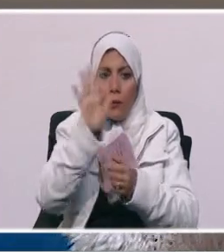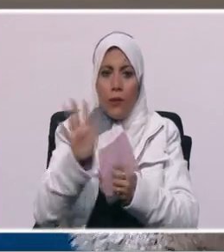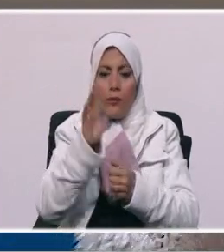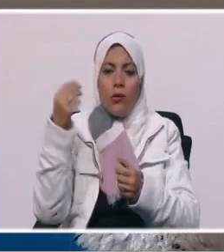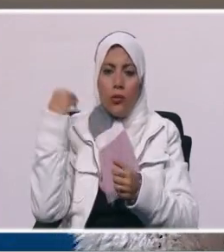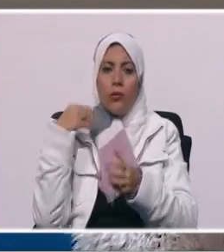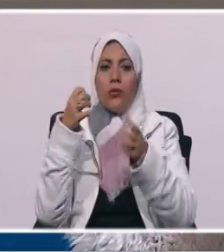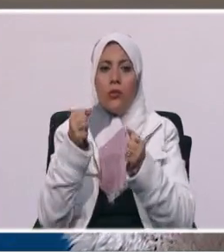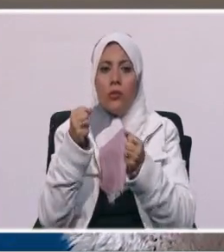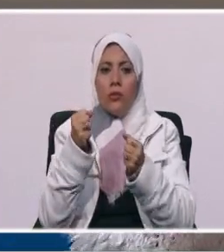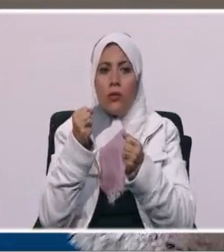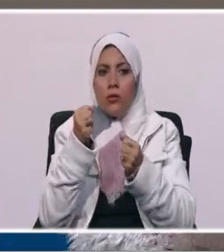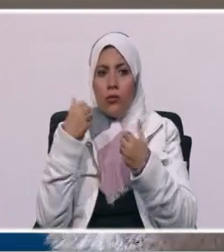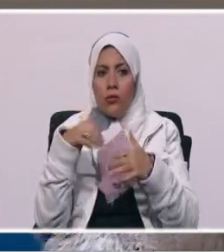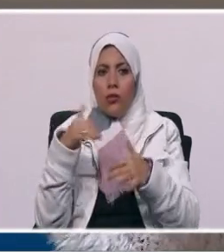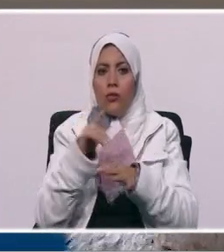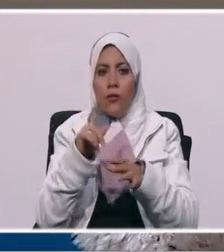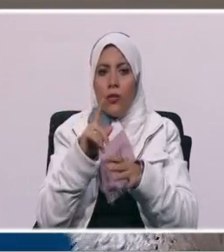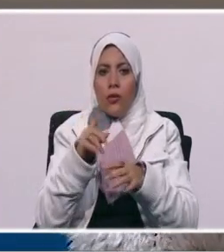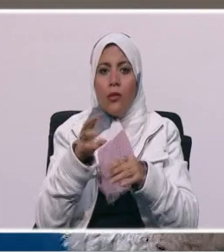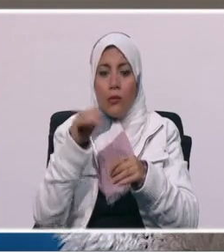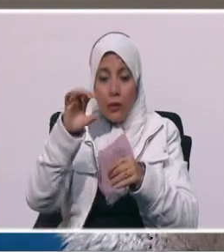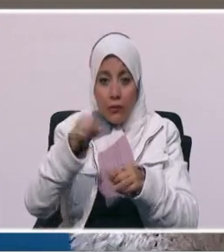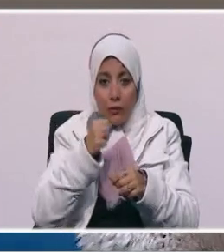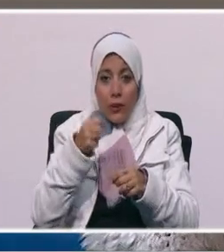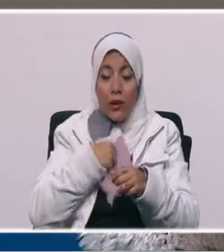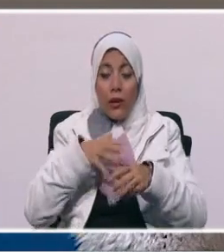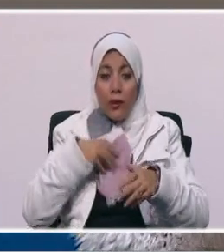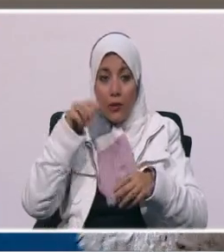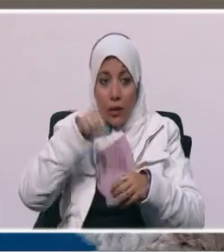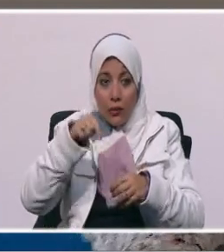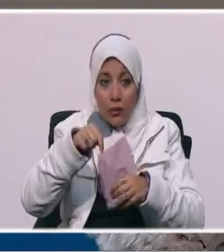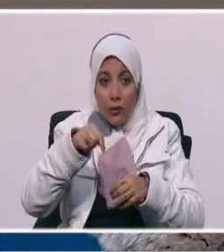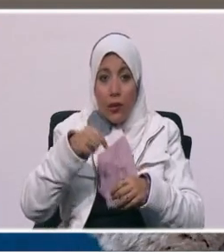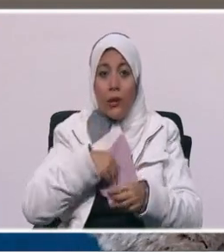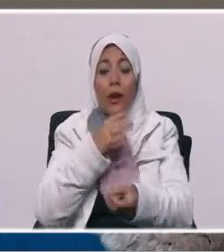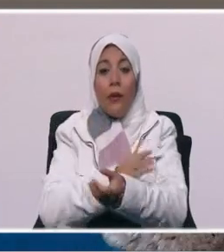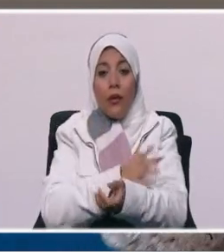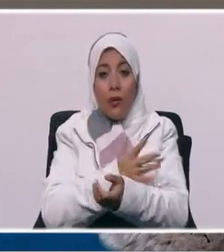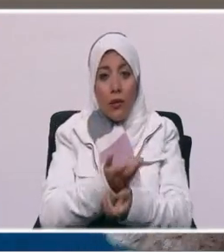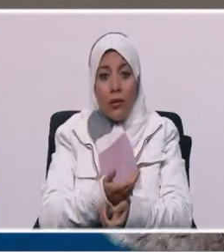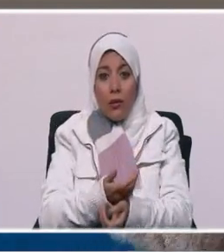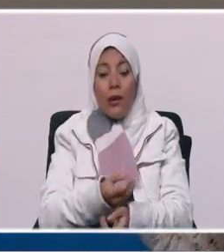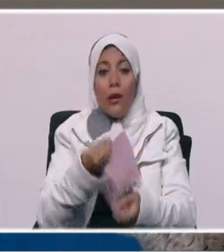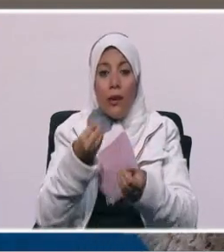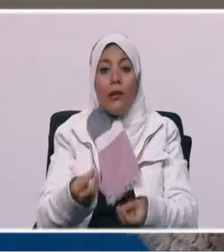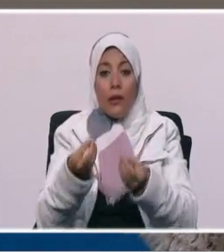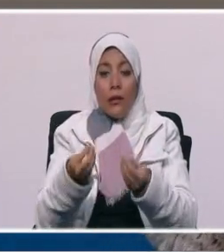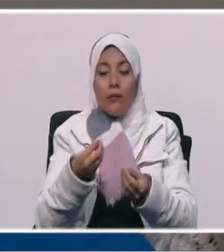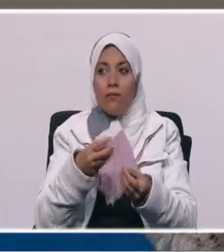وحاجات كده عشان أشيل الالتهابات وباتشز وبتاع. لغاية النهاردة الكلام ده، يعني having kids